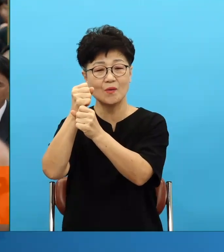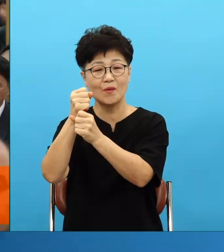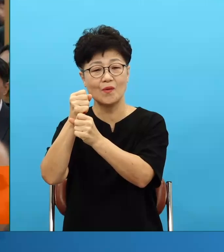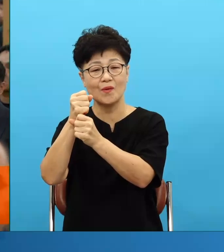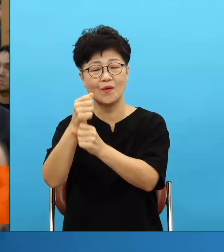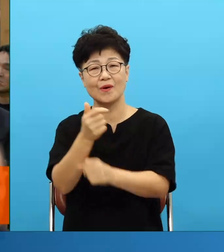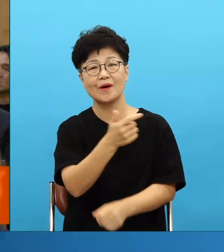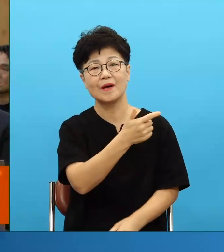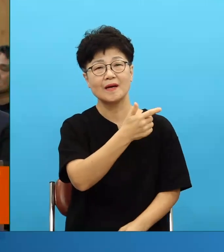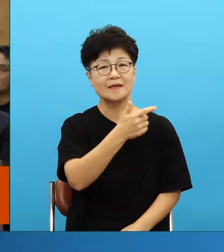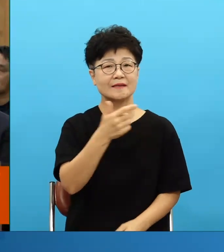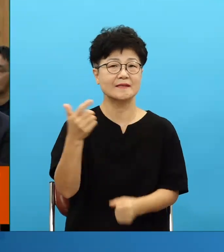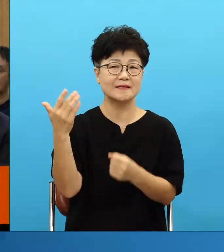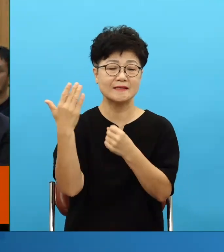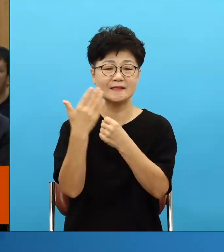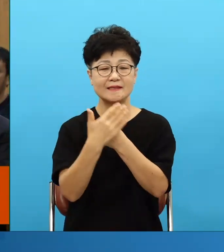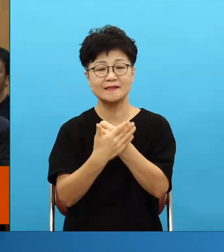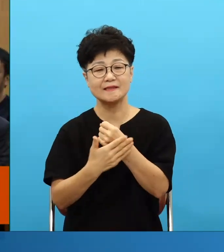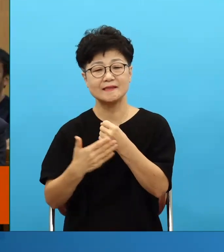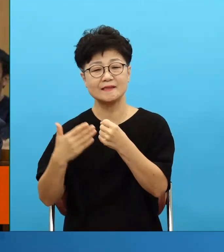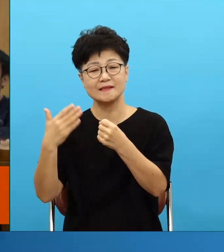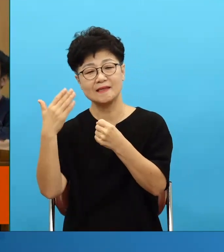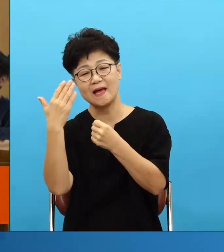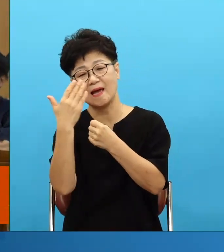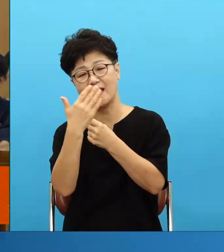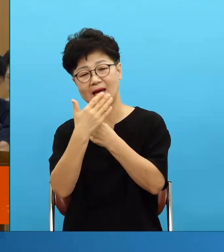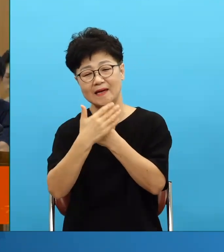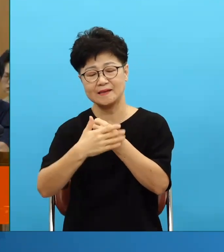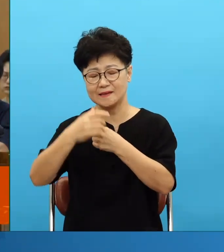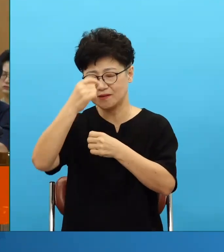의지하고 크신 은혜